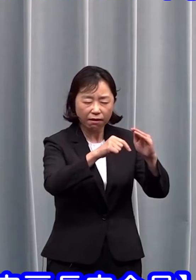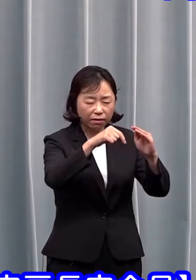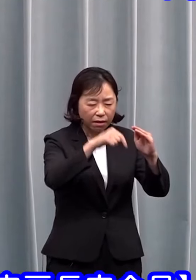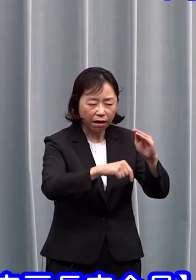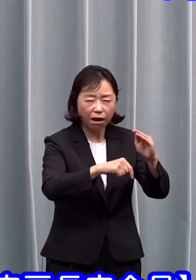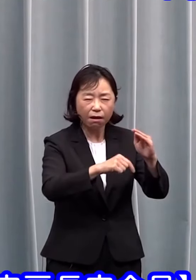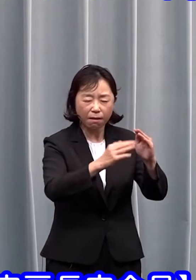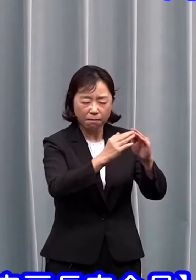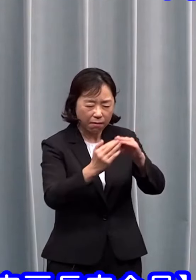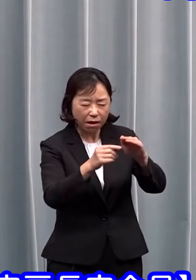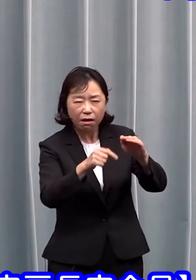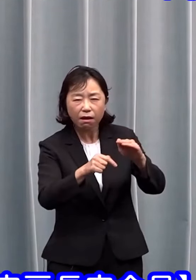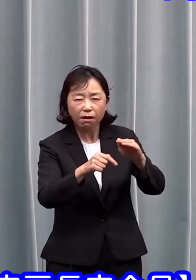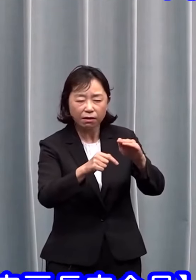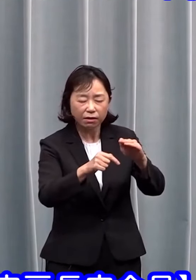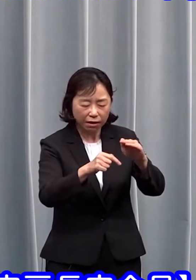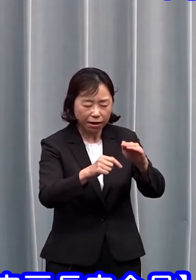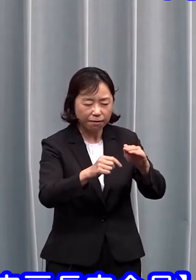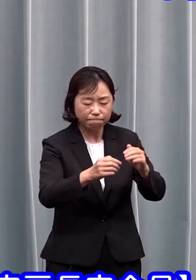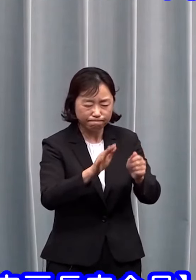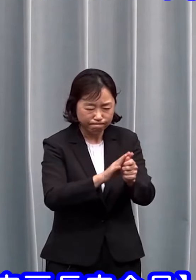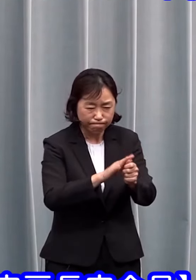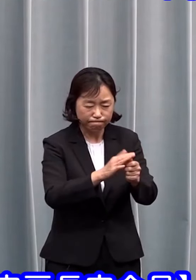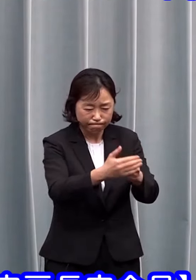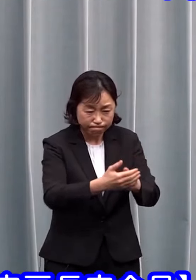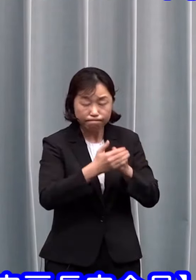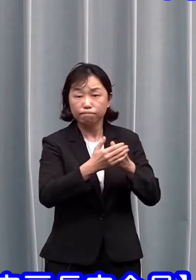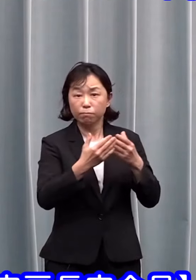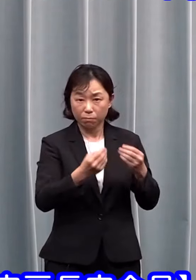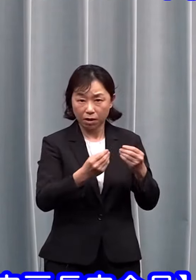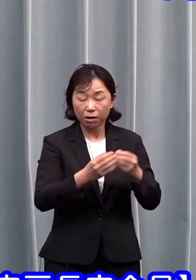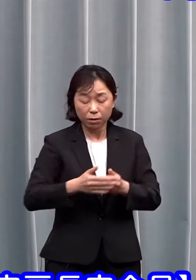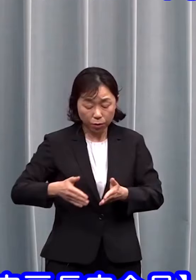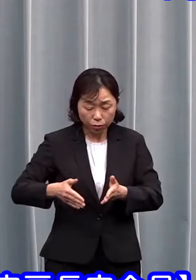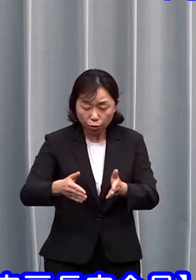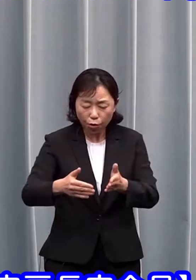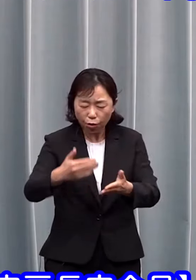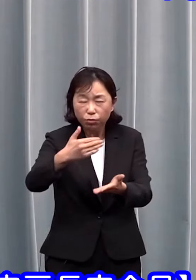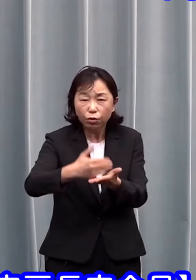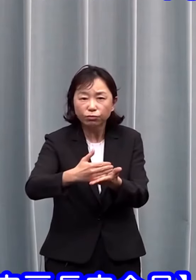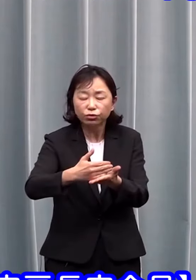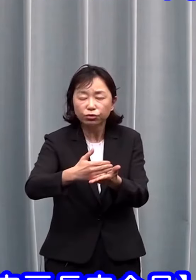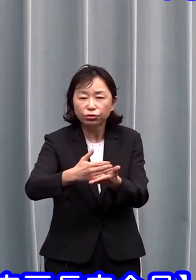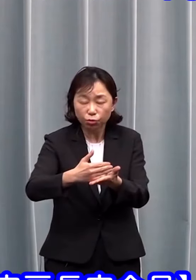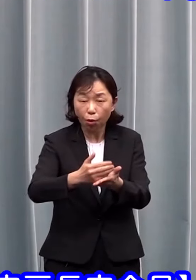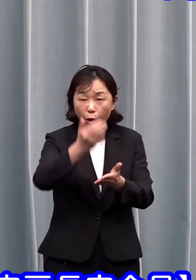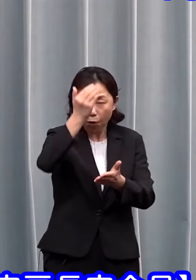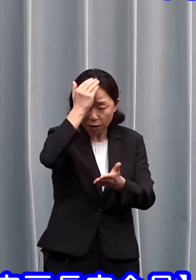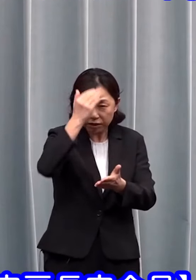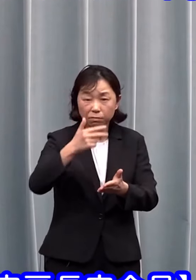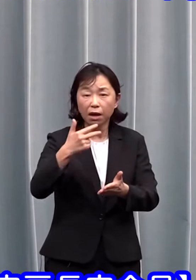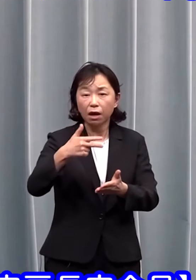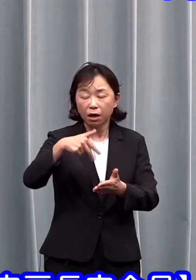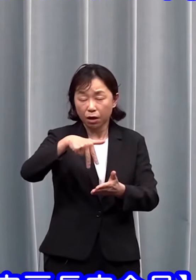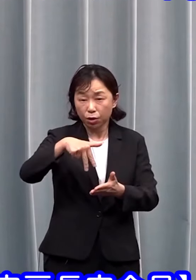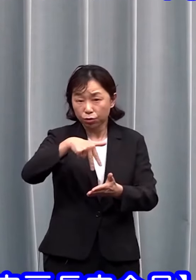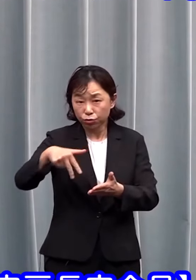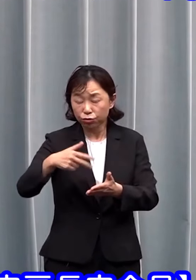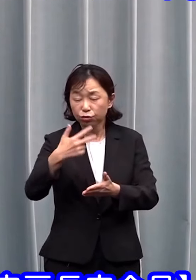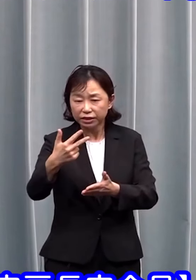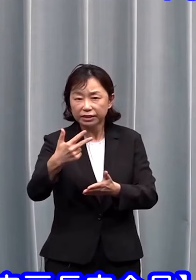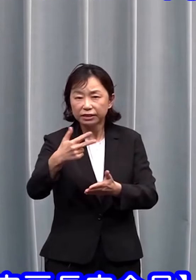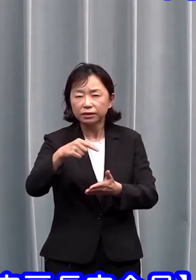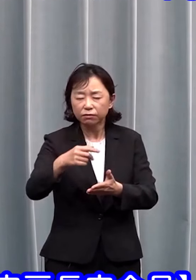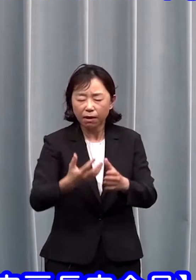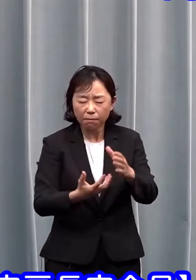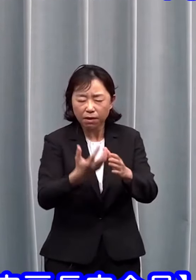の救助を行いました。また、道路が途絶した輪島市、珠洲市方面では、発災直後からヘリ